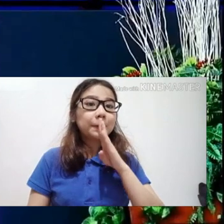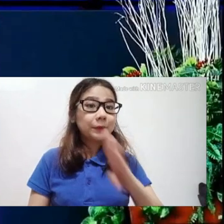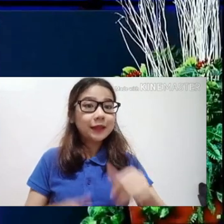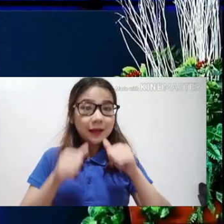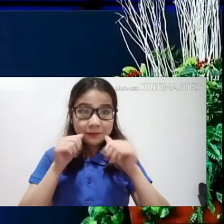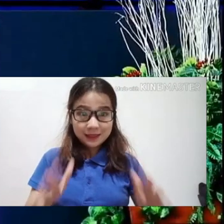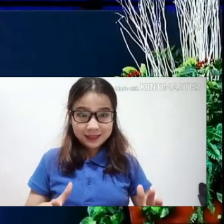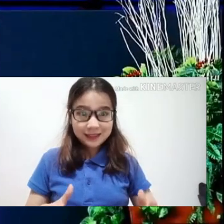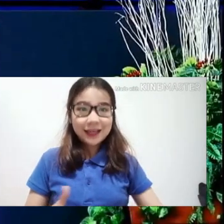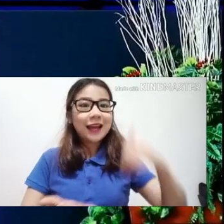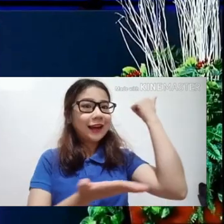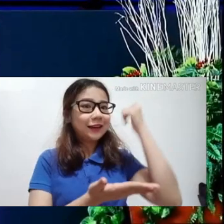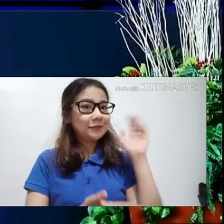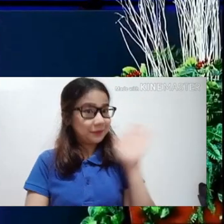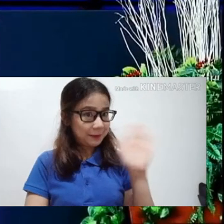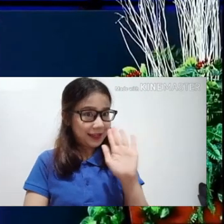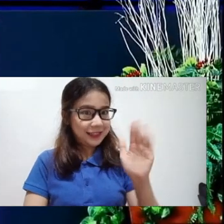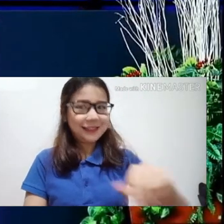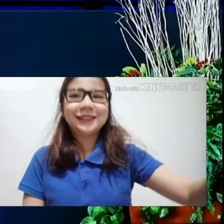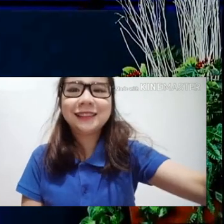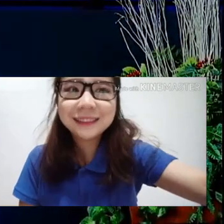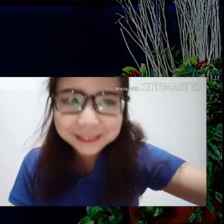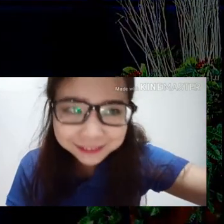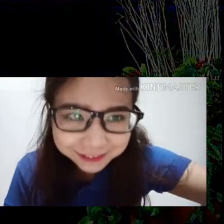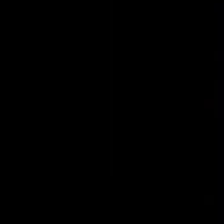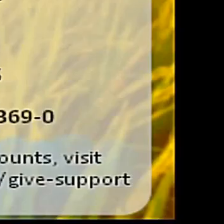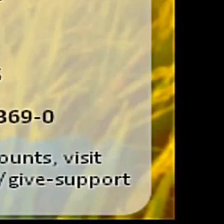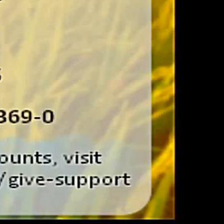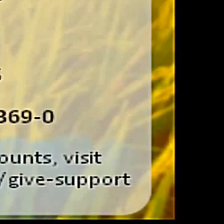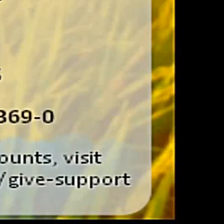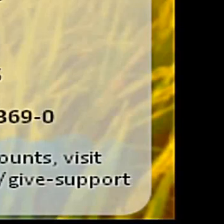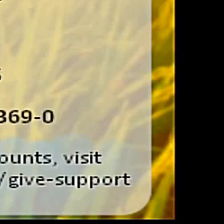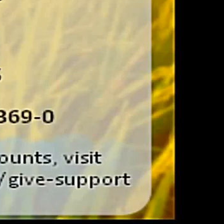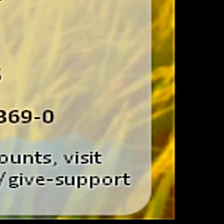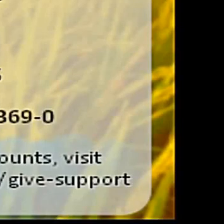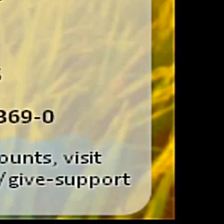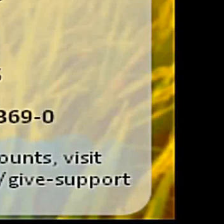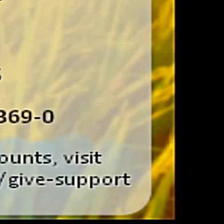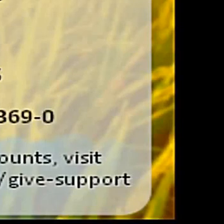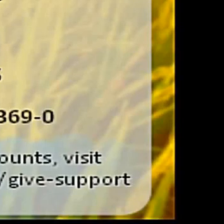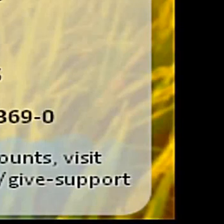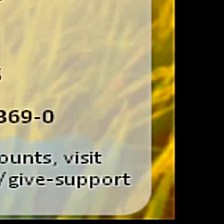be a blessing. Have a great night.